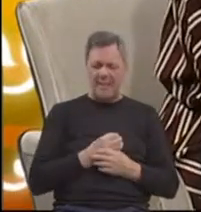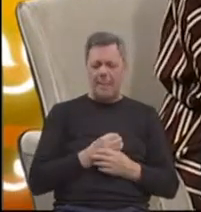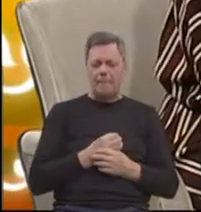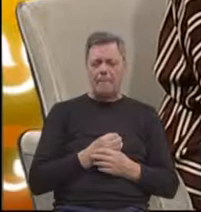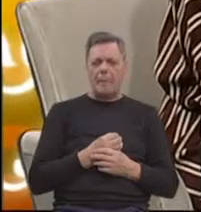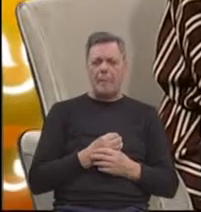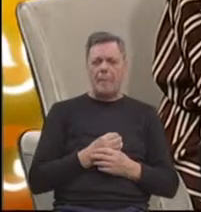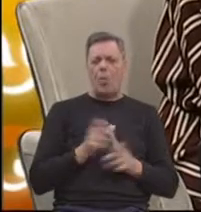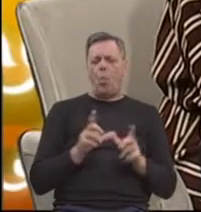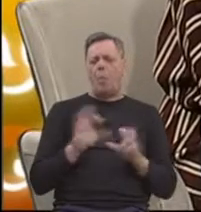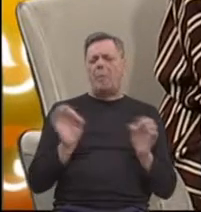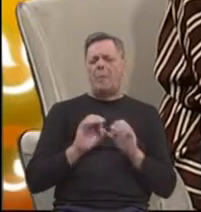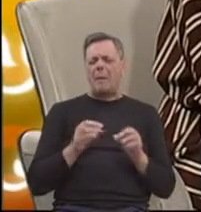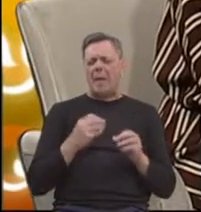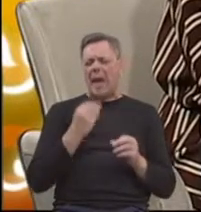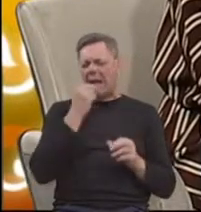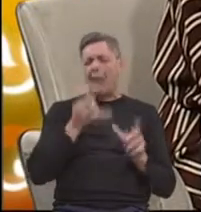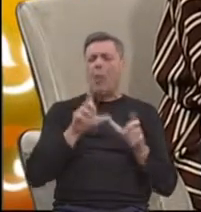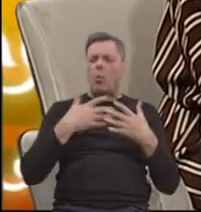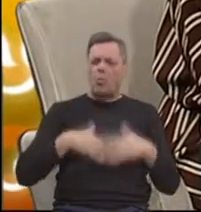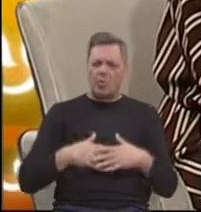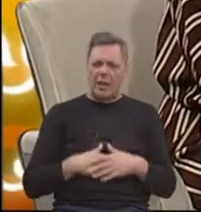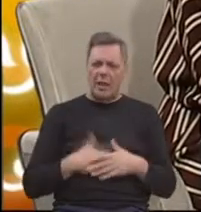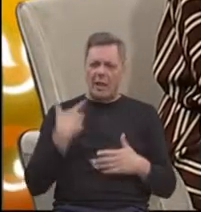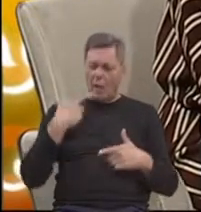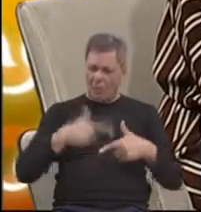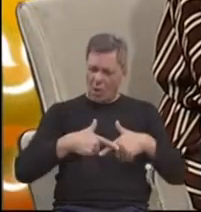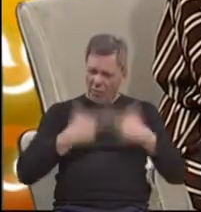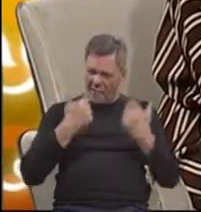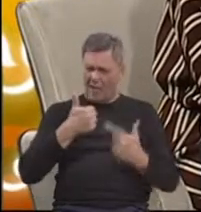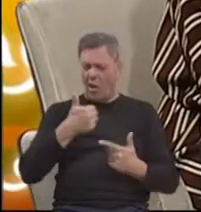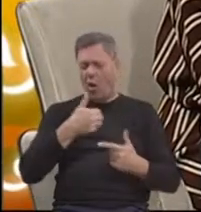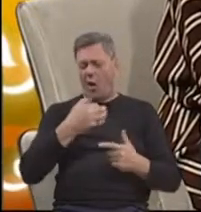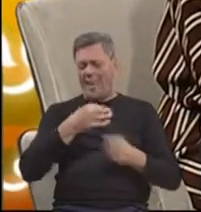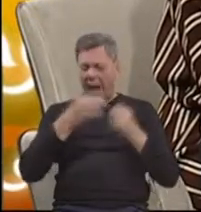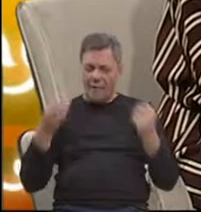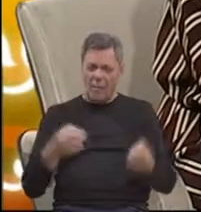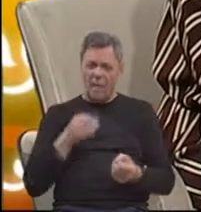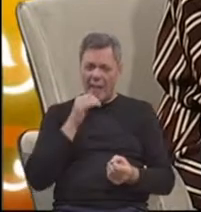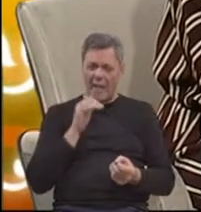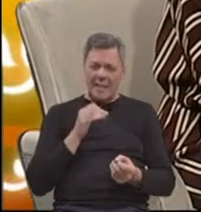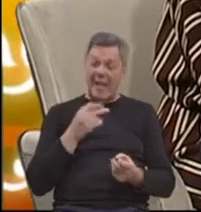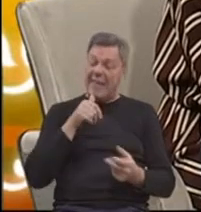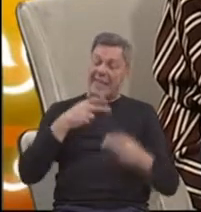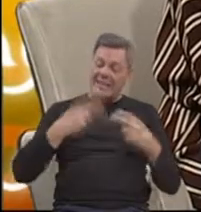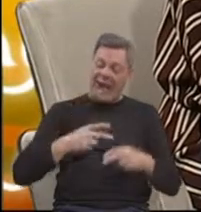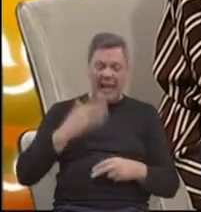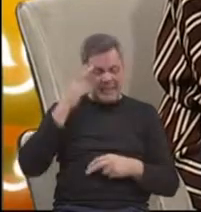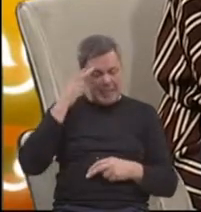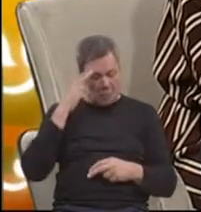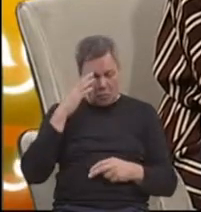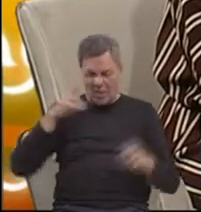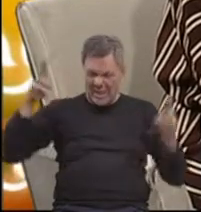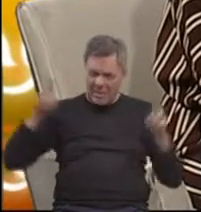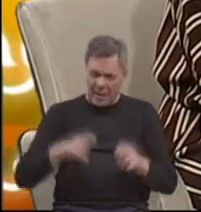procesu pripreme hrane i u industriji, da se osvijesti s jedne strane javnost, ali da se i taj prekomjerni strah i zabrinutost ne svede na to da